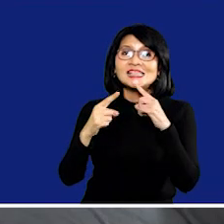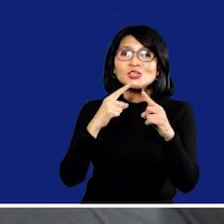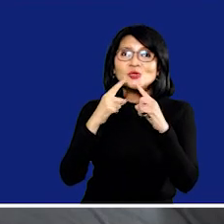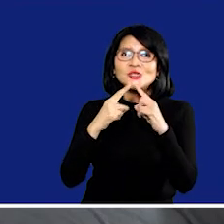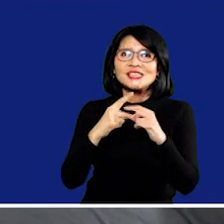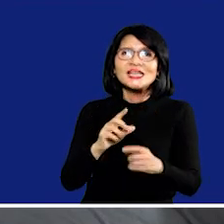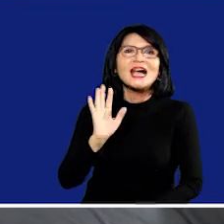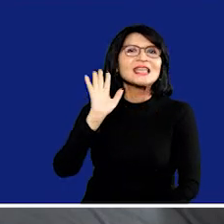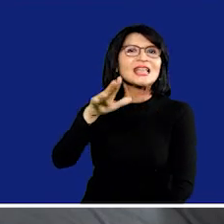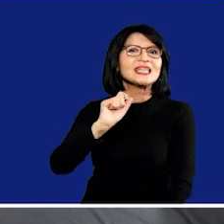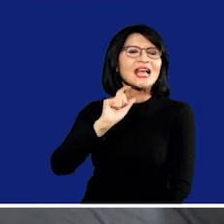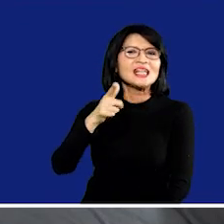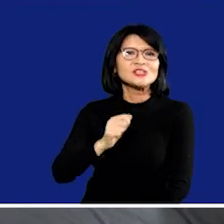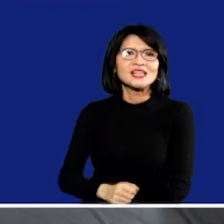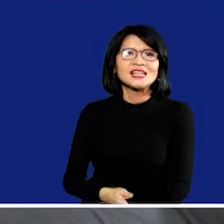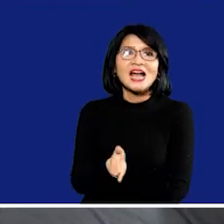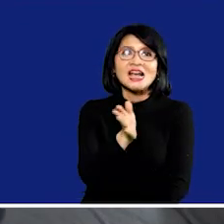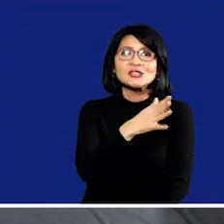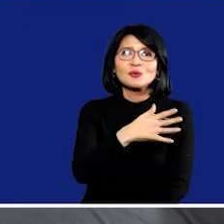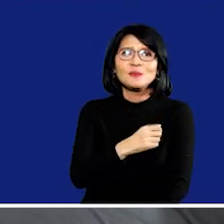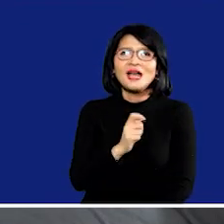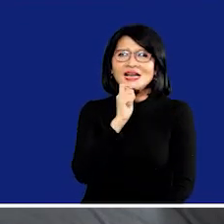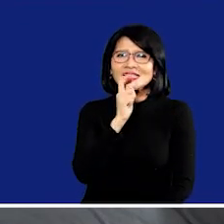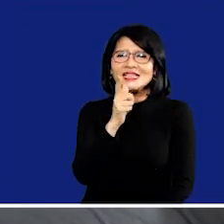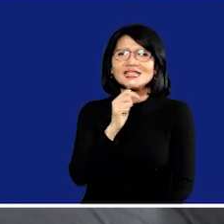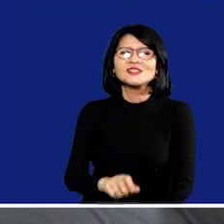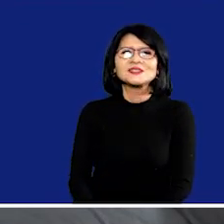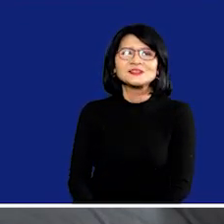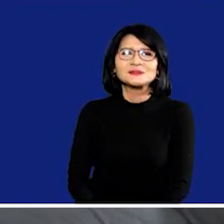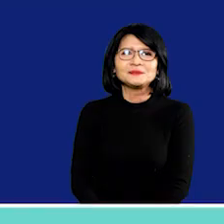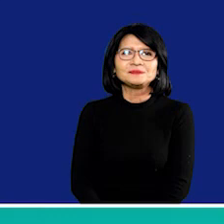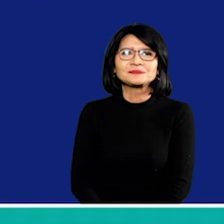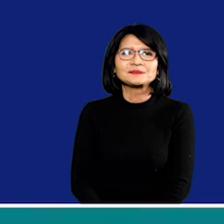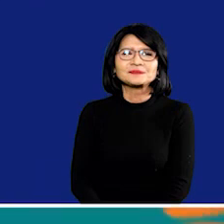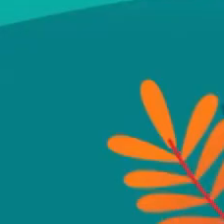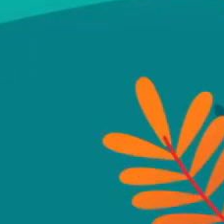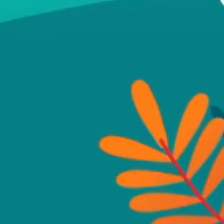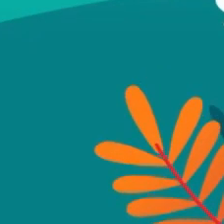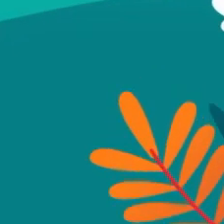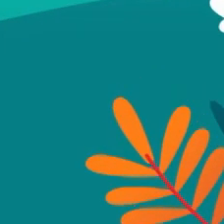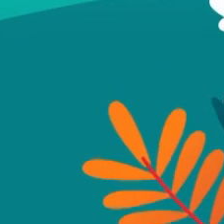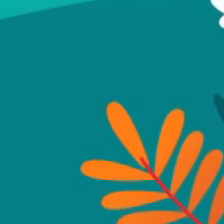Mas Menteri masih akan kita lanjutkan. Sebelumnya, kita saksikan dulu pesan-pesan berikut ini.